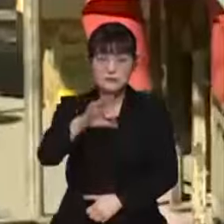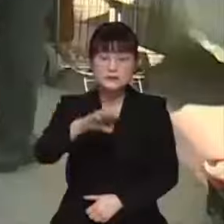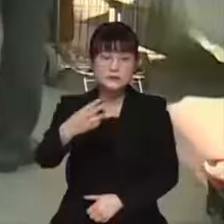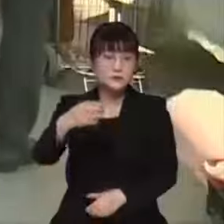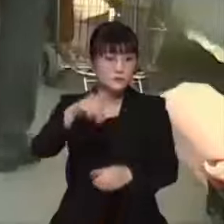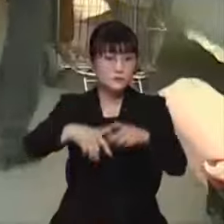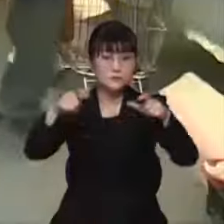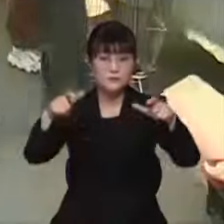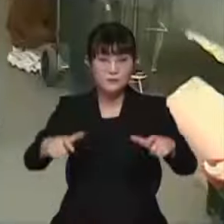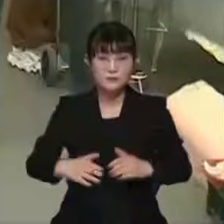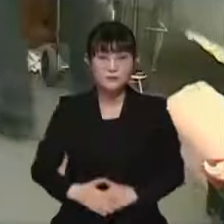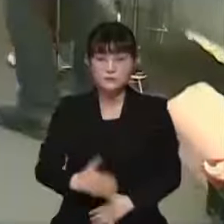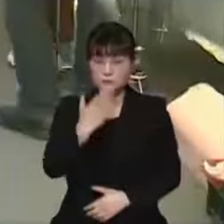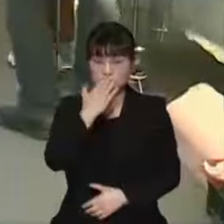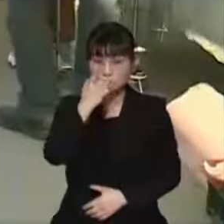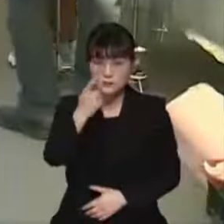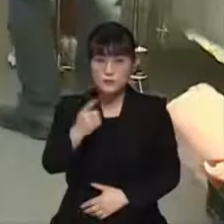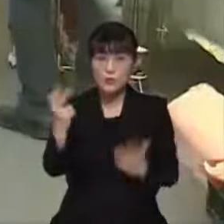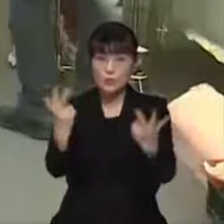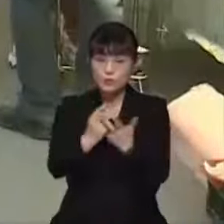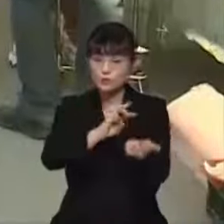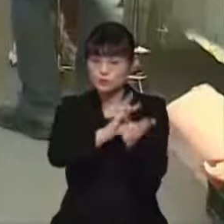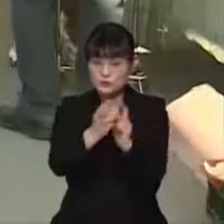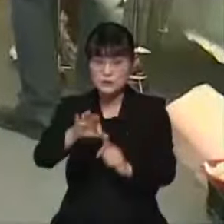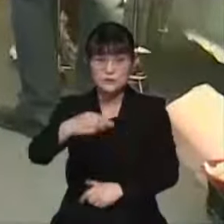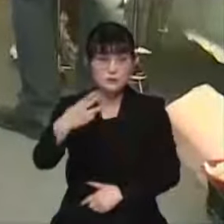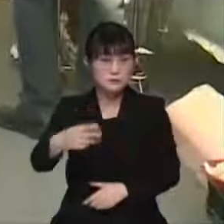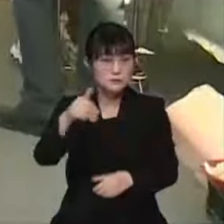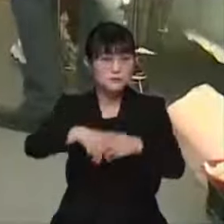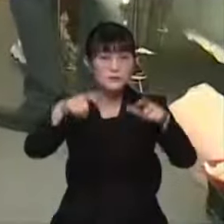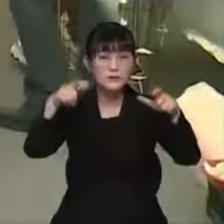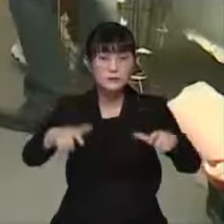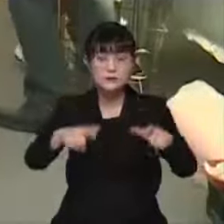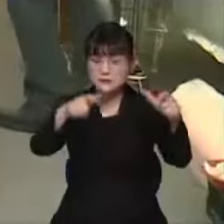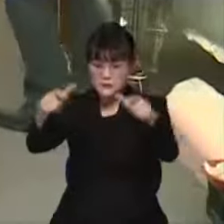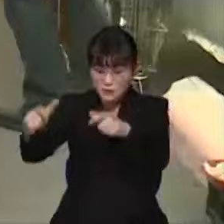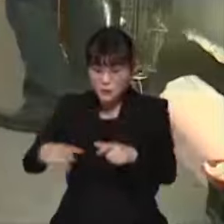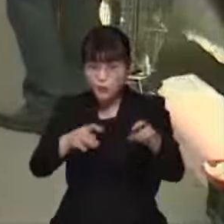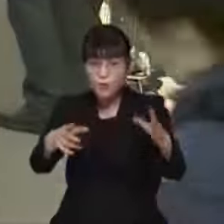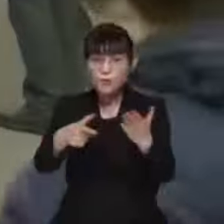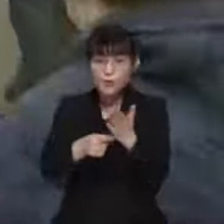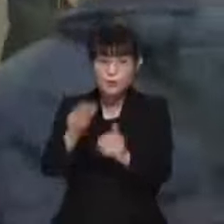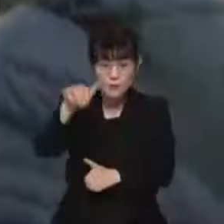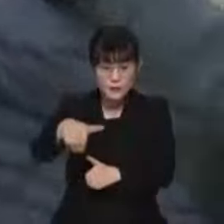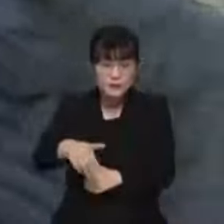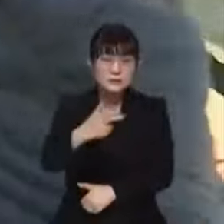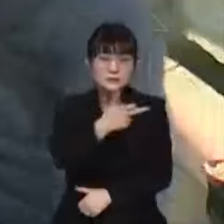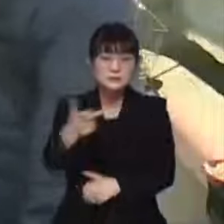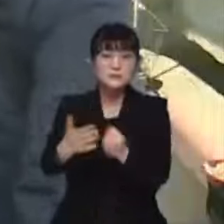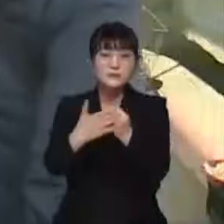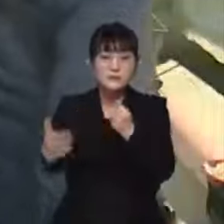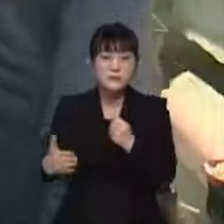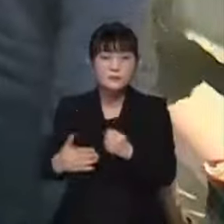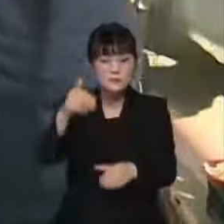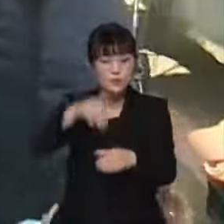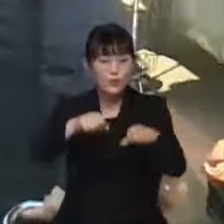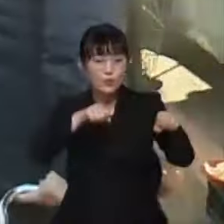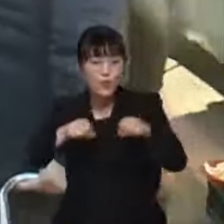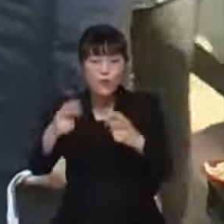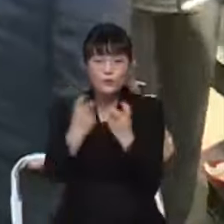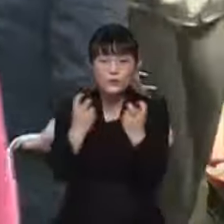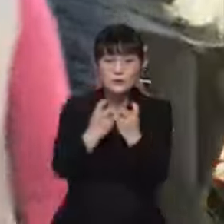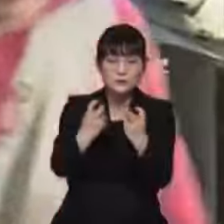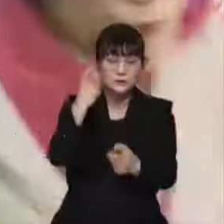선거구. 순천, 광양, 곡성, 구례, 을 선거구는 각 지역별로 표심의 유동도 큰 만큼 이를 어떻게